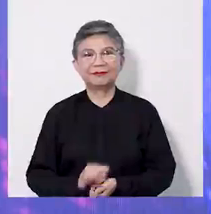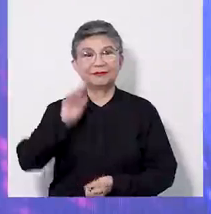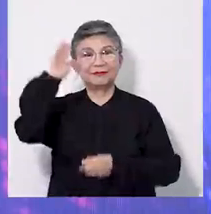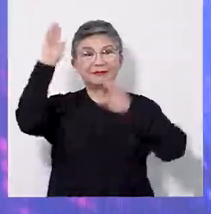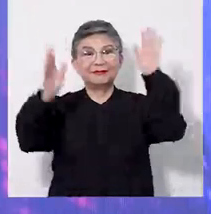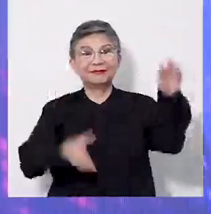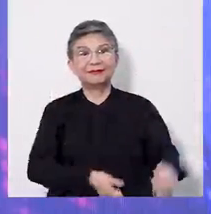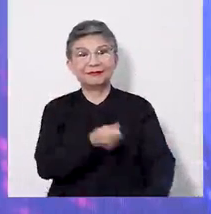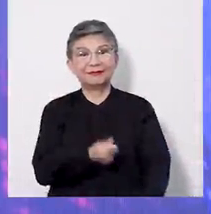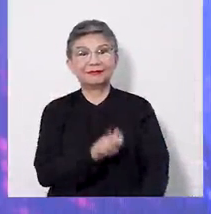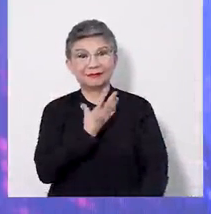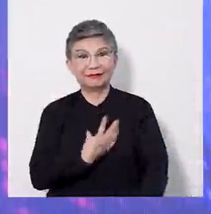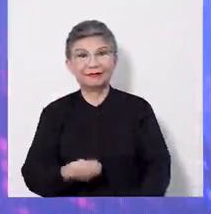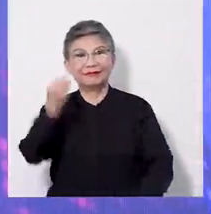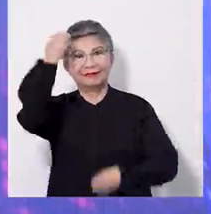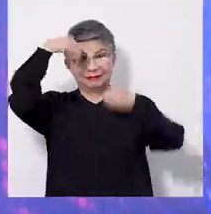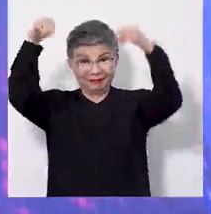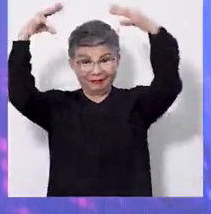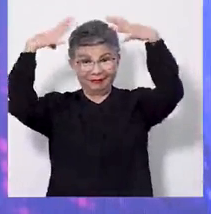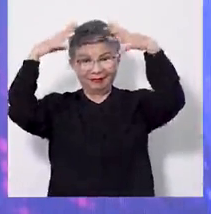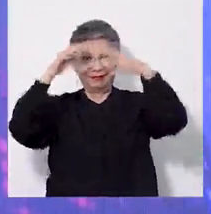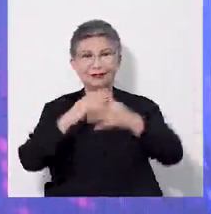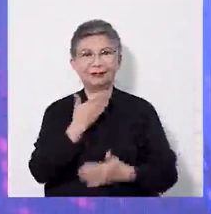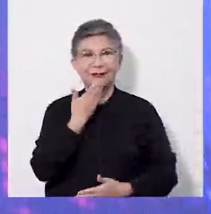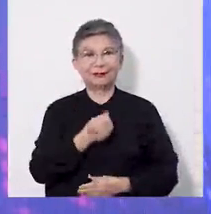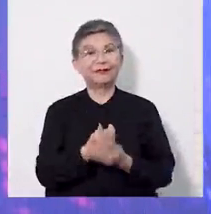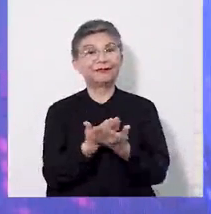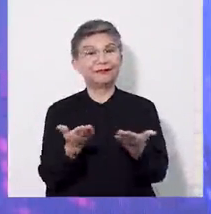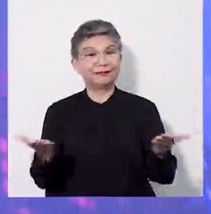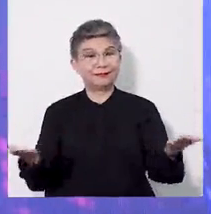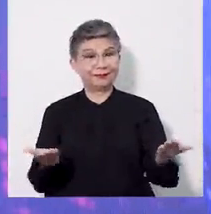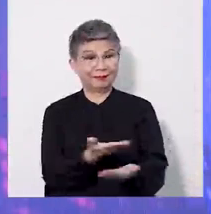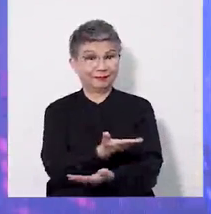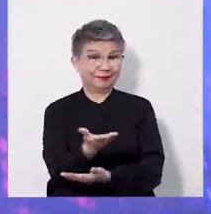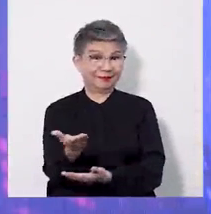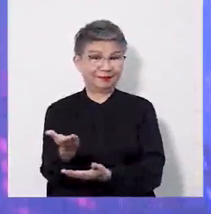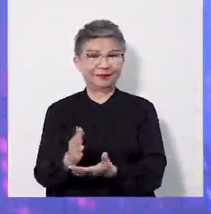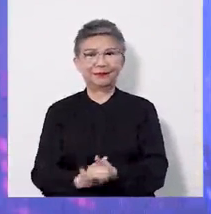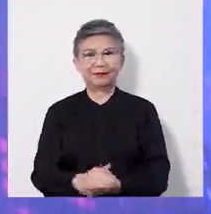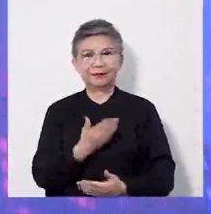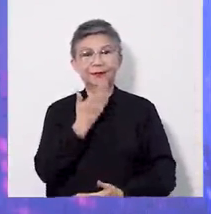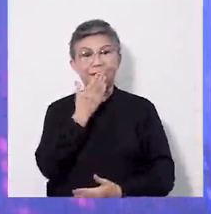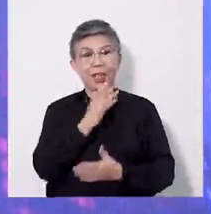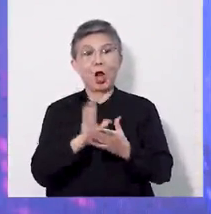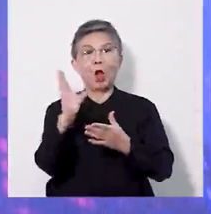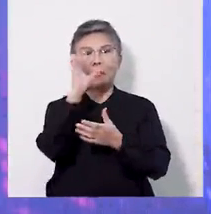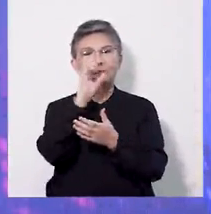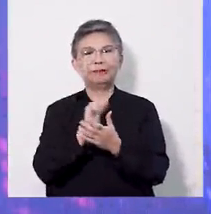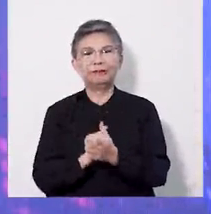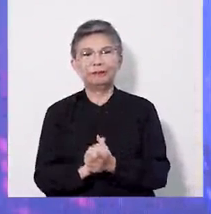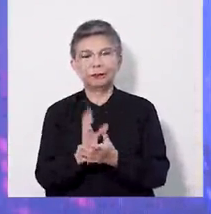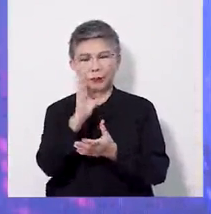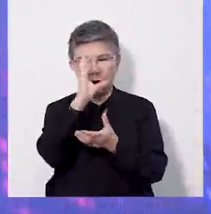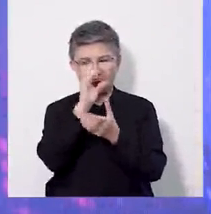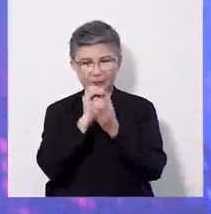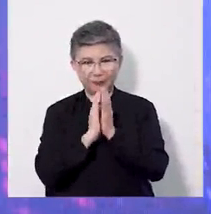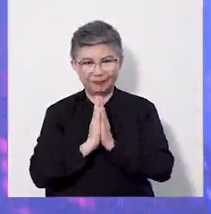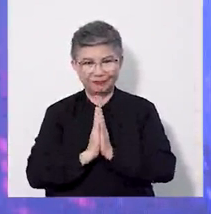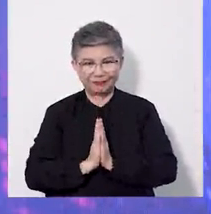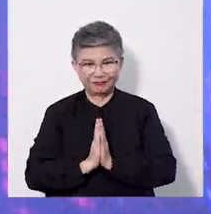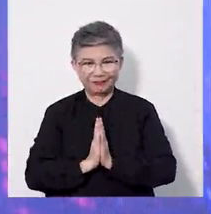Assalamualaikum warahmatullahi wabarakatuh salam sejahtera bagi kita semua Shalom Om